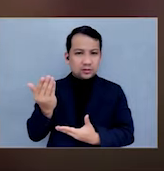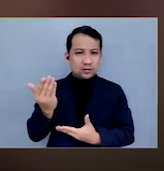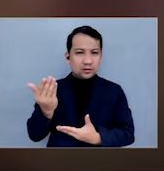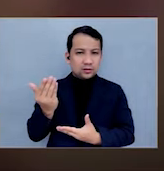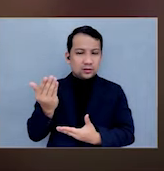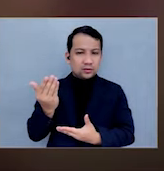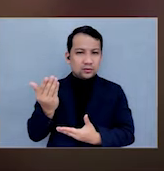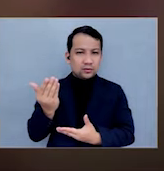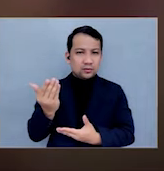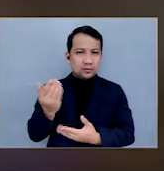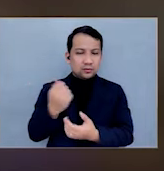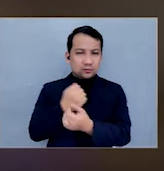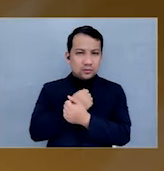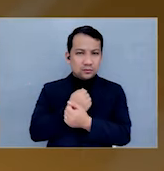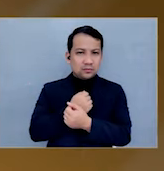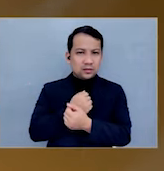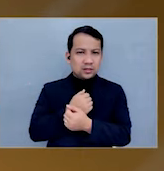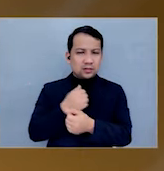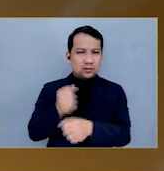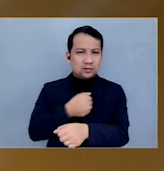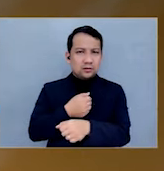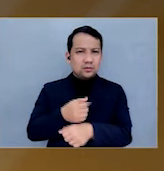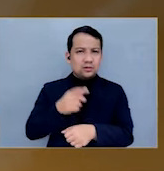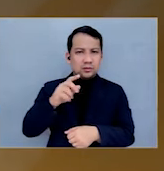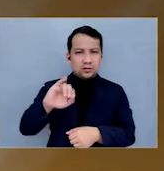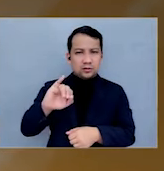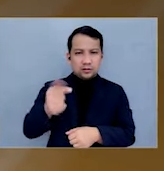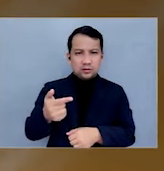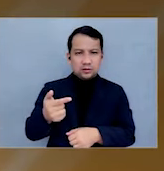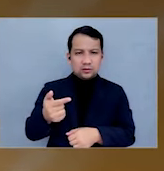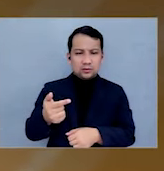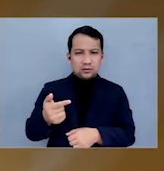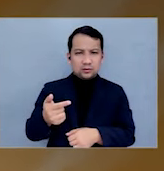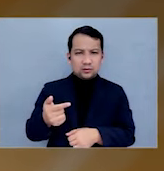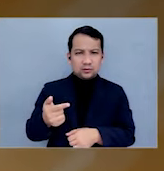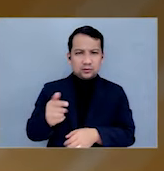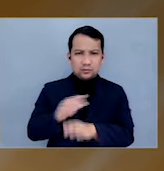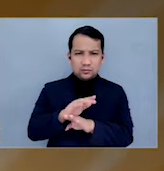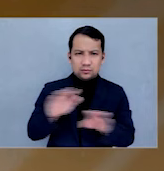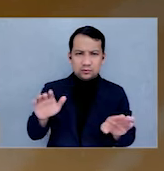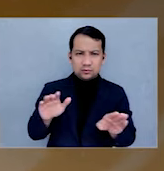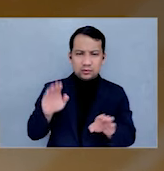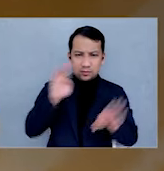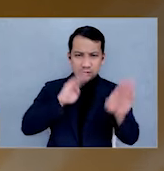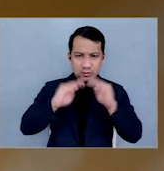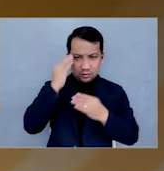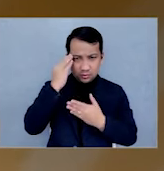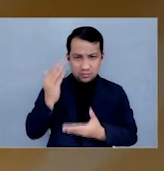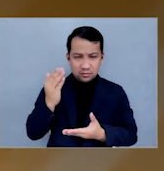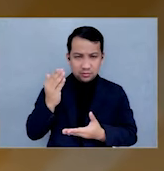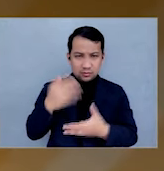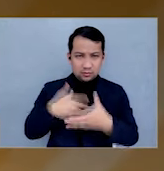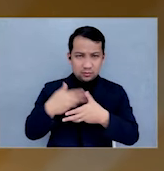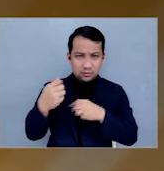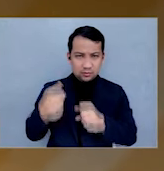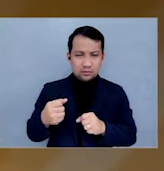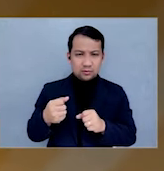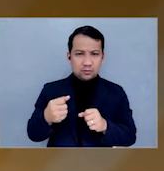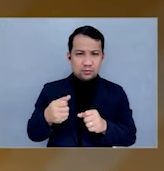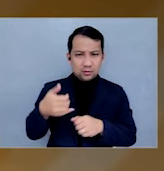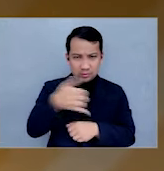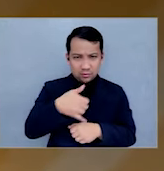pang background. Sa Instagram naman ni Andi, sinabi niyang walang problema. Pwedeng lumabas, makipag-inuman